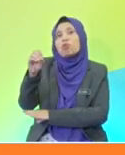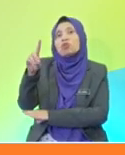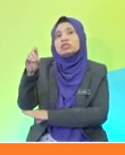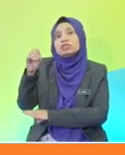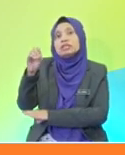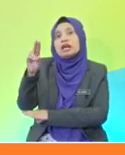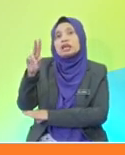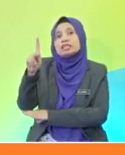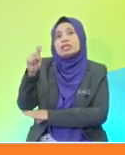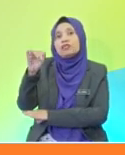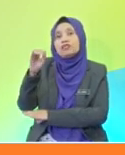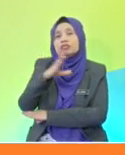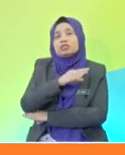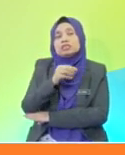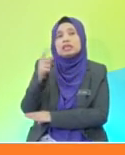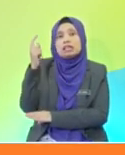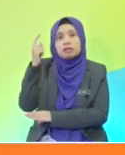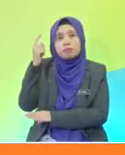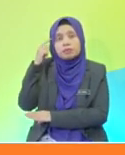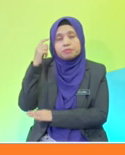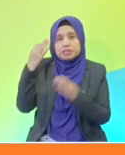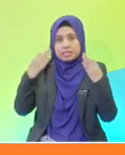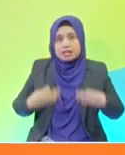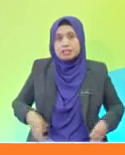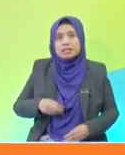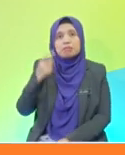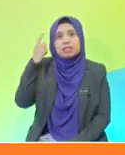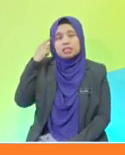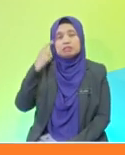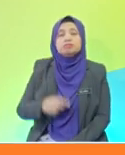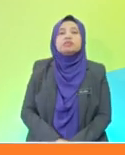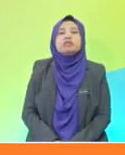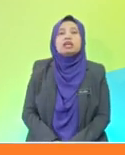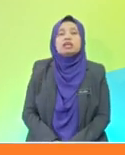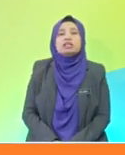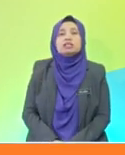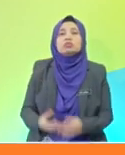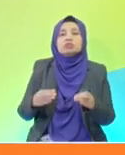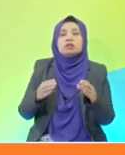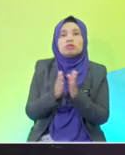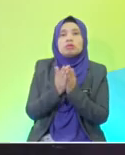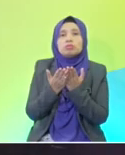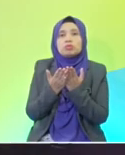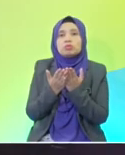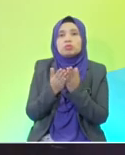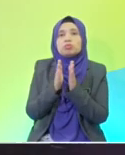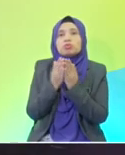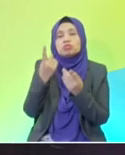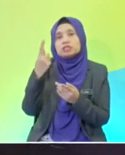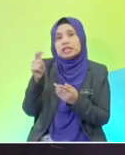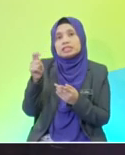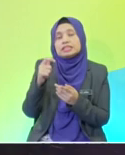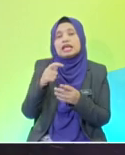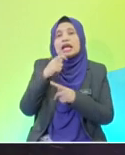ada secara fisika dan mental Oke coba Aiman Buka buku tekstil kata 4 emang Boleh bantu saya buka buku tekstil